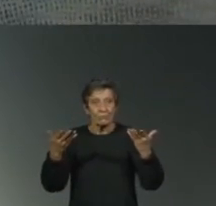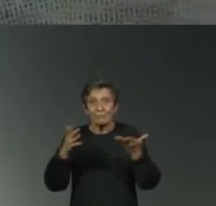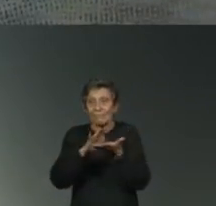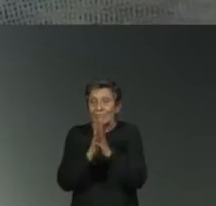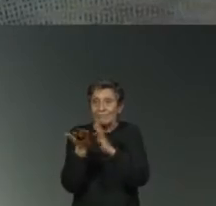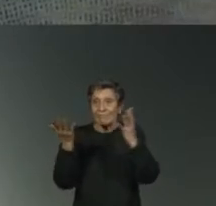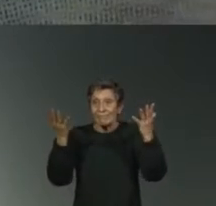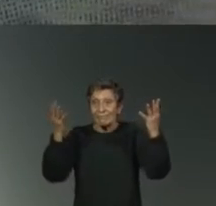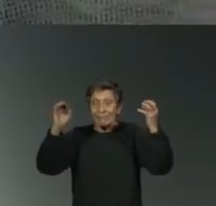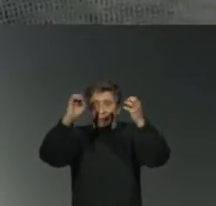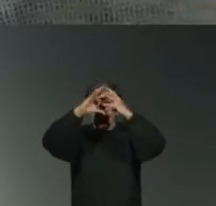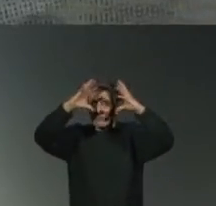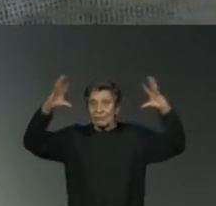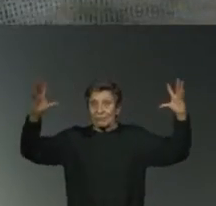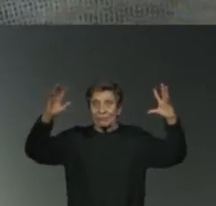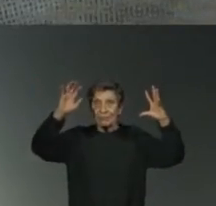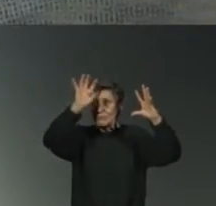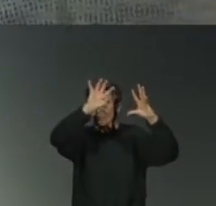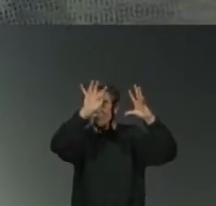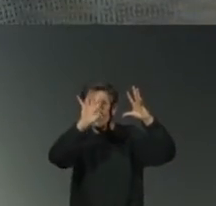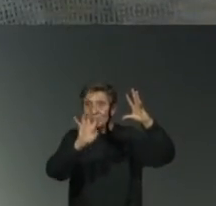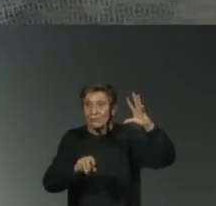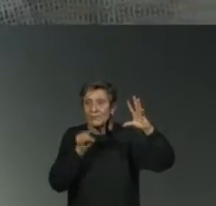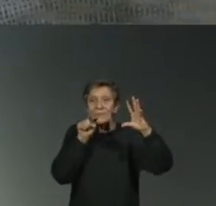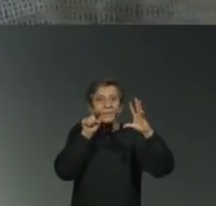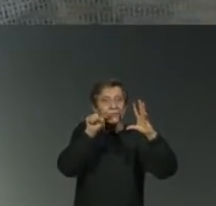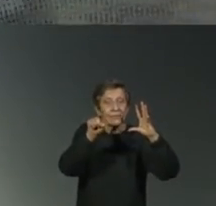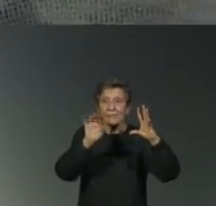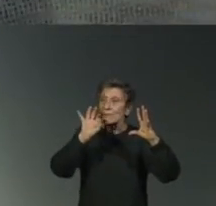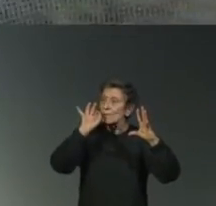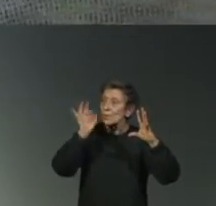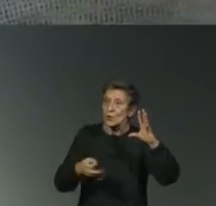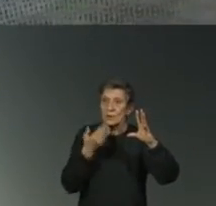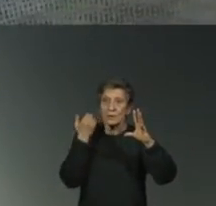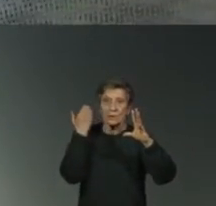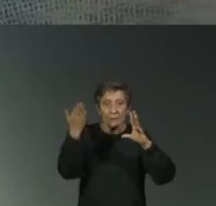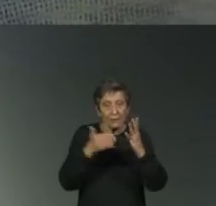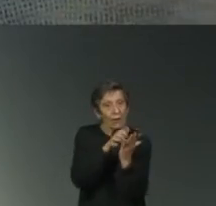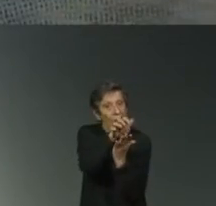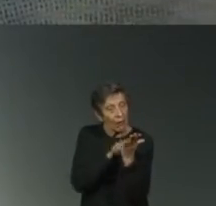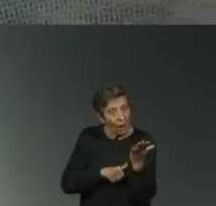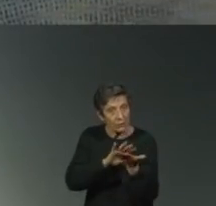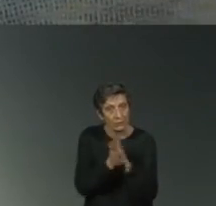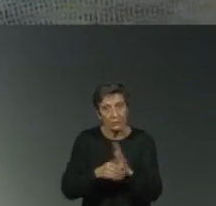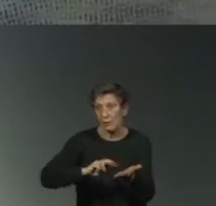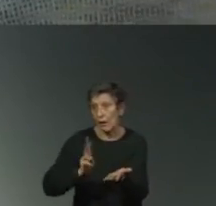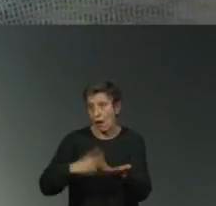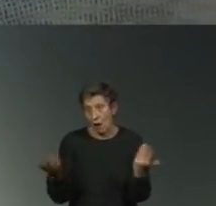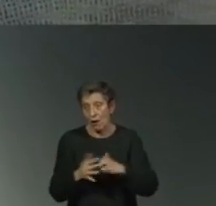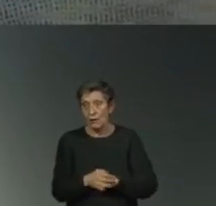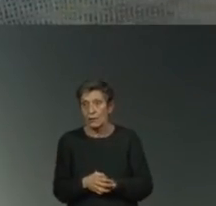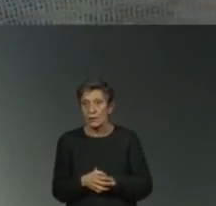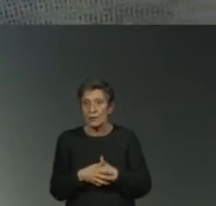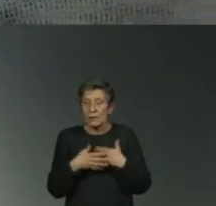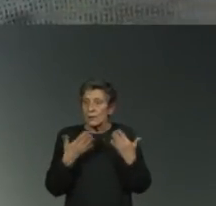de points et donc désignent à ce moment-là l'existence d'un texte qui prend corps, c'est-à-dire qu'il y a soudain une